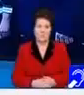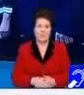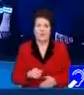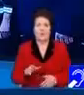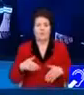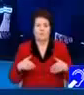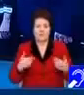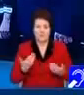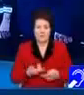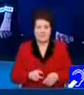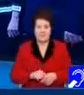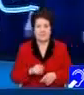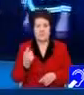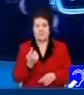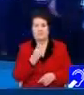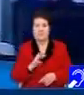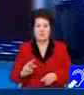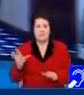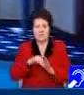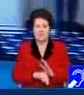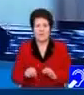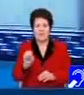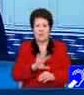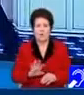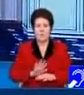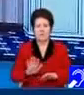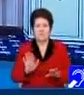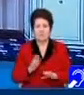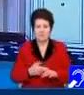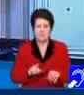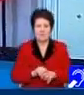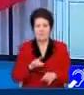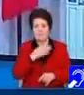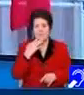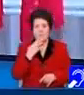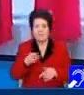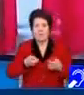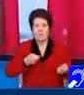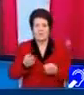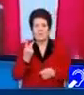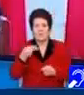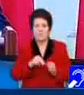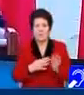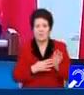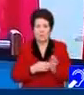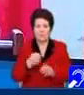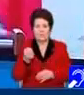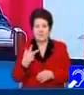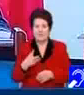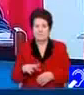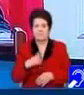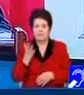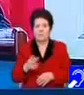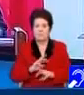Bun găsit! Iurie Leancă este vicepremier pentru integrarea europeană și a făcut parte din mai multe guvernări. Din 2009 până în 2013 a